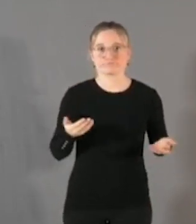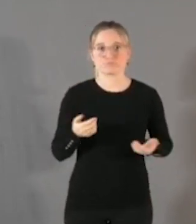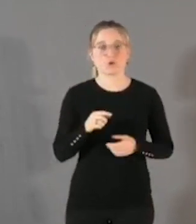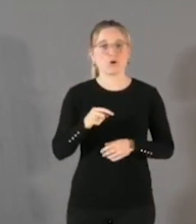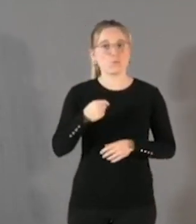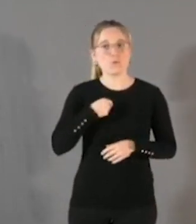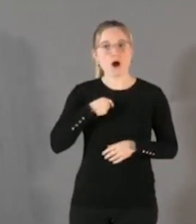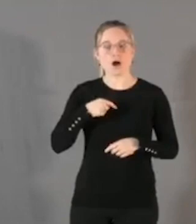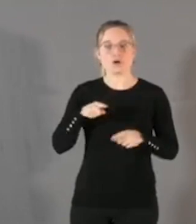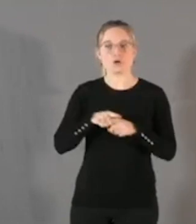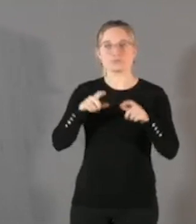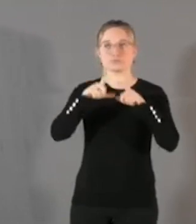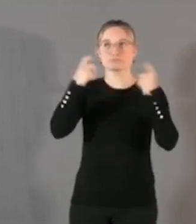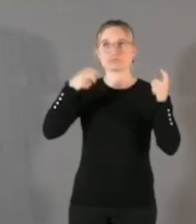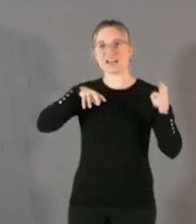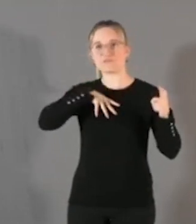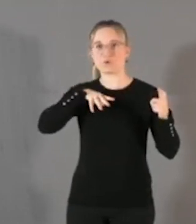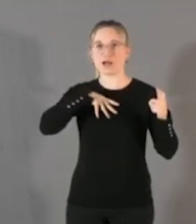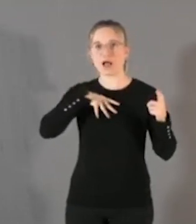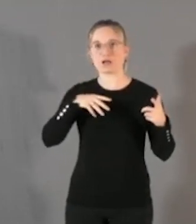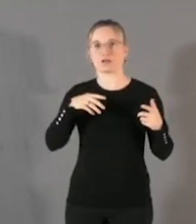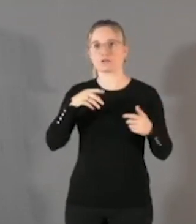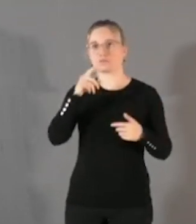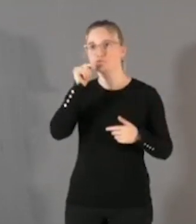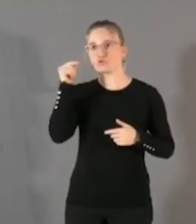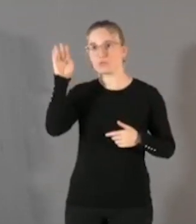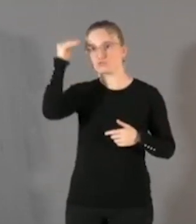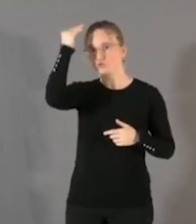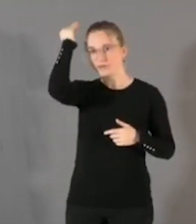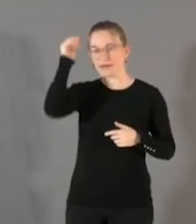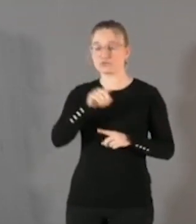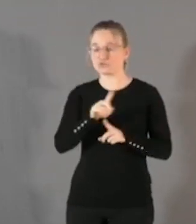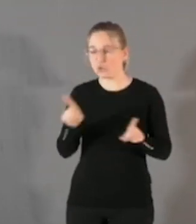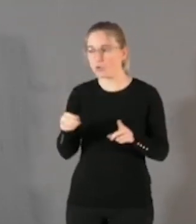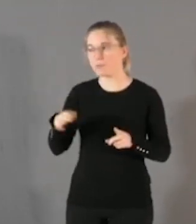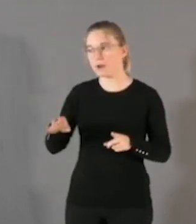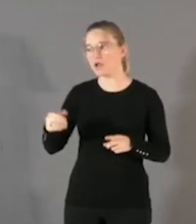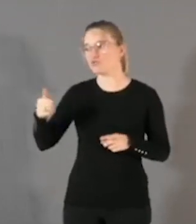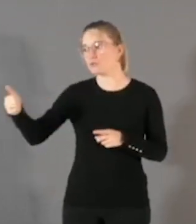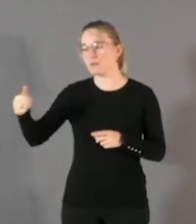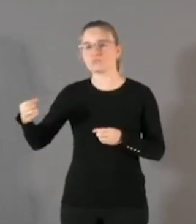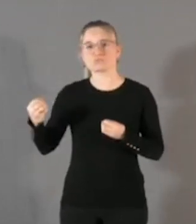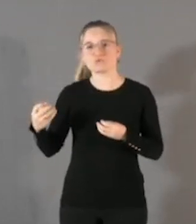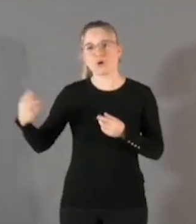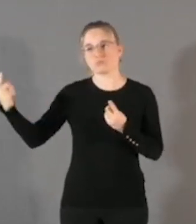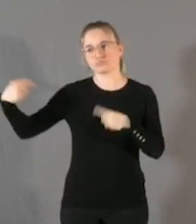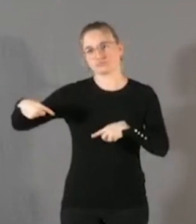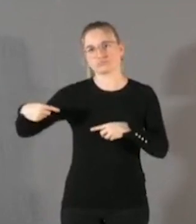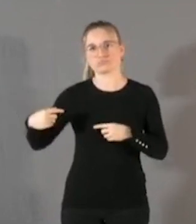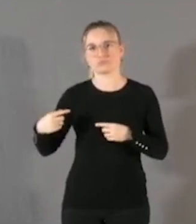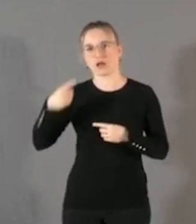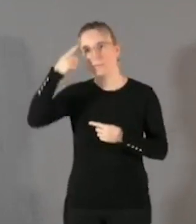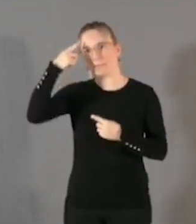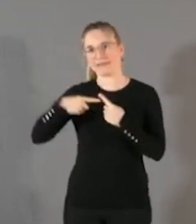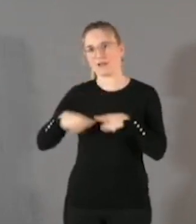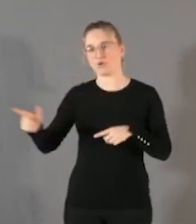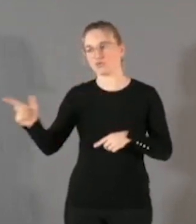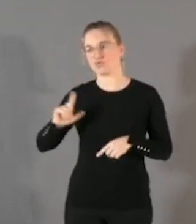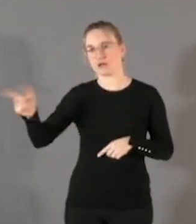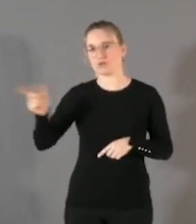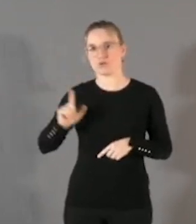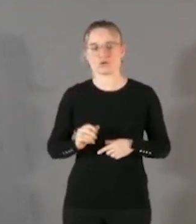assez régulièrement son opposition aux options qui sont les miennes. Il n'y a pas d'ambiguïté. Il a même fallu qu'on se retire